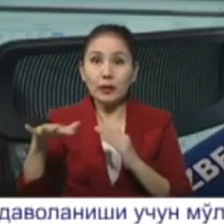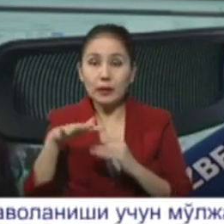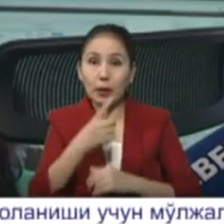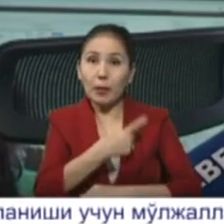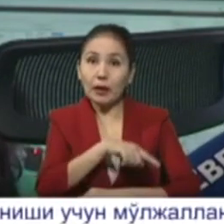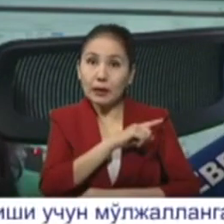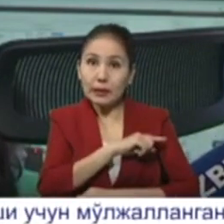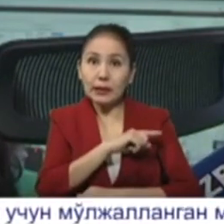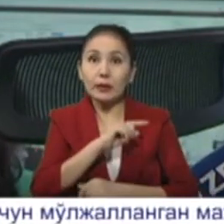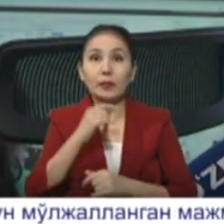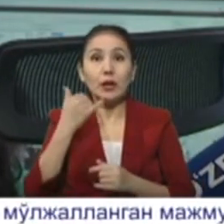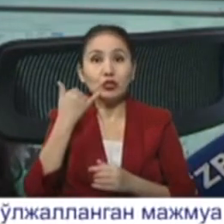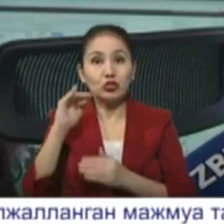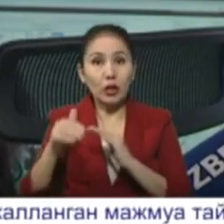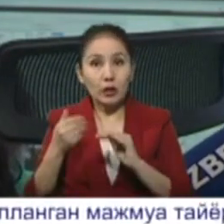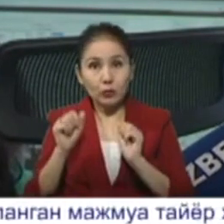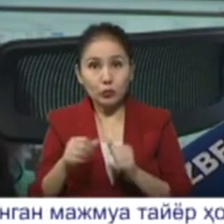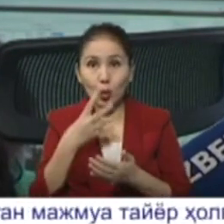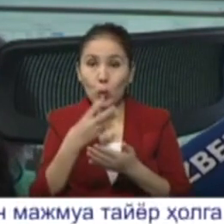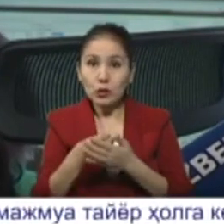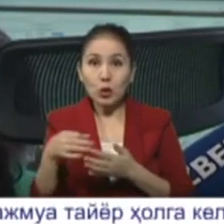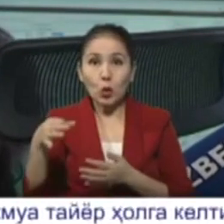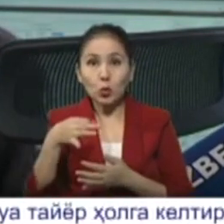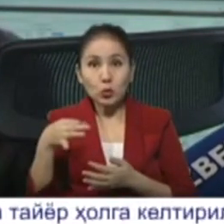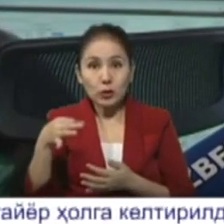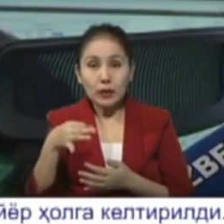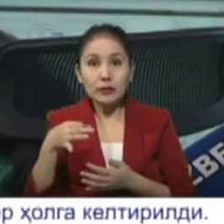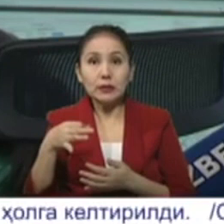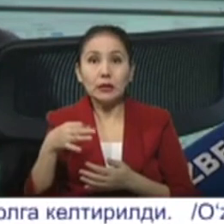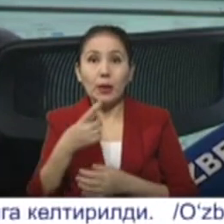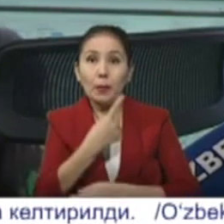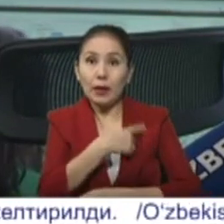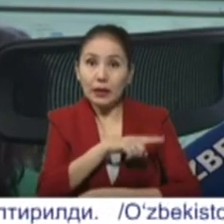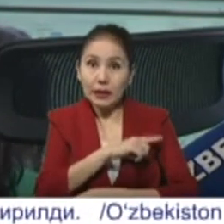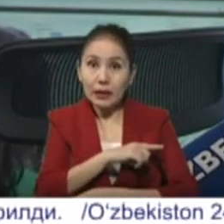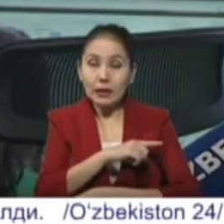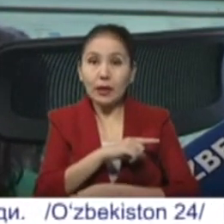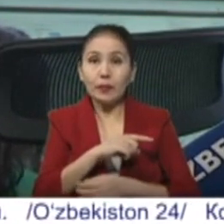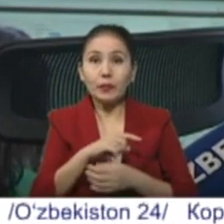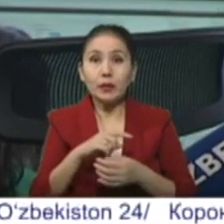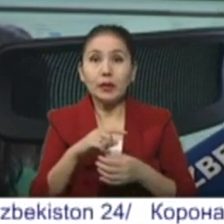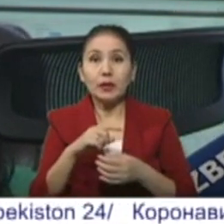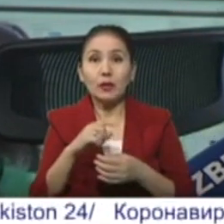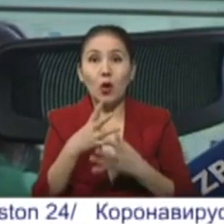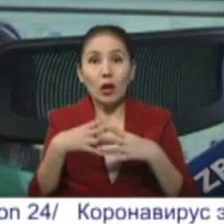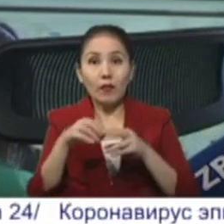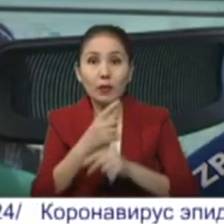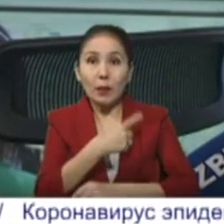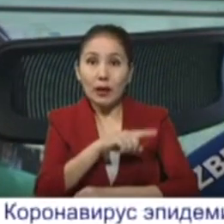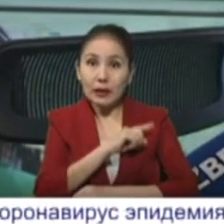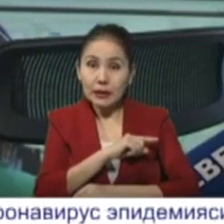мурожаат қилиб, уларга чақириқ беришди. Бу ҳудуддан ўзларини ўша поликлиникадан, оилавий поликлиникадан,